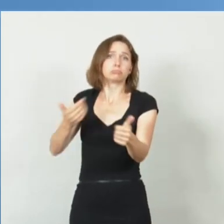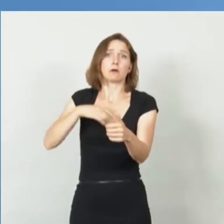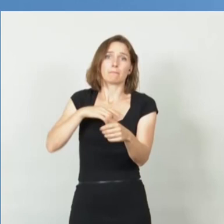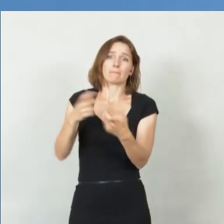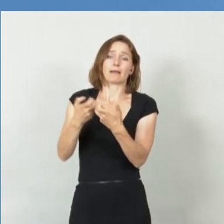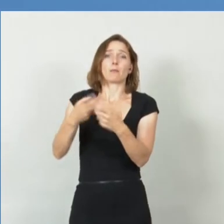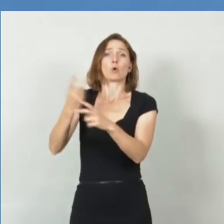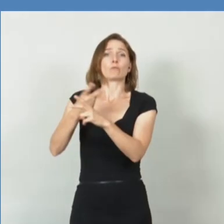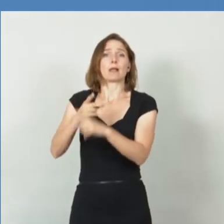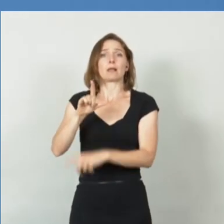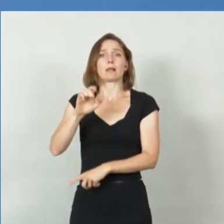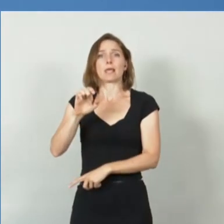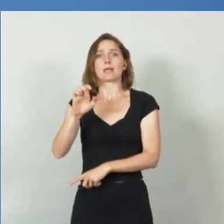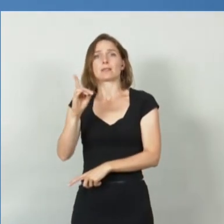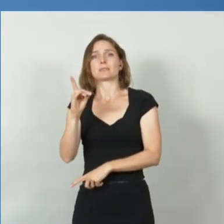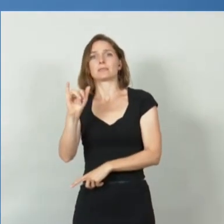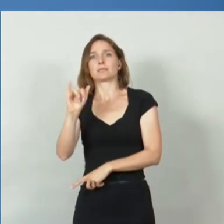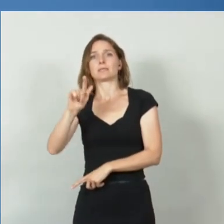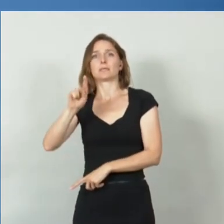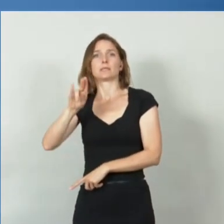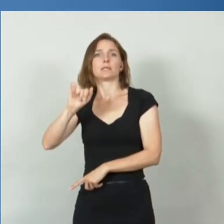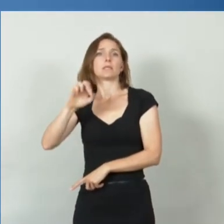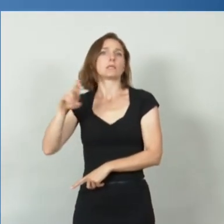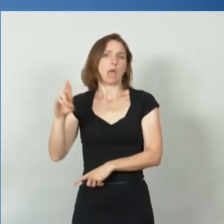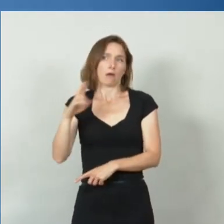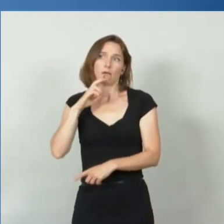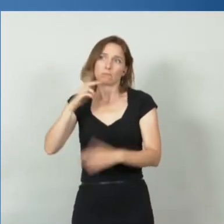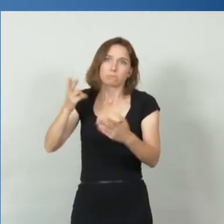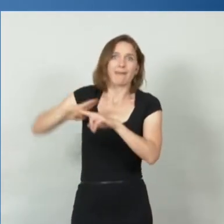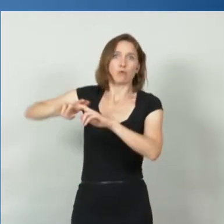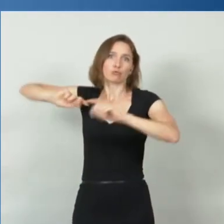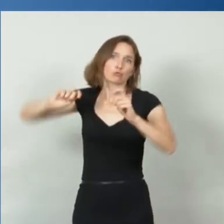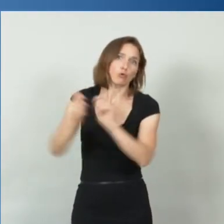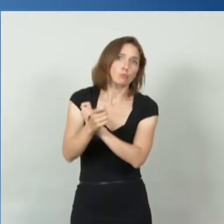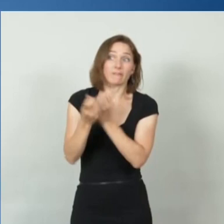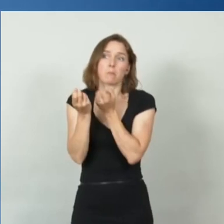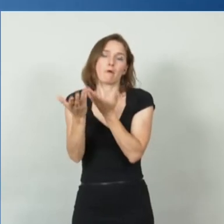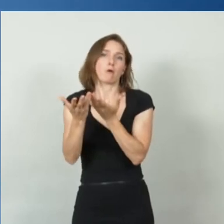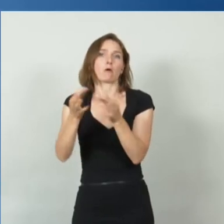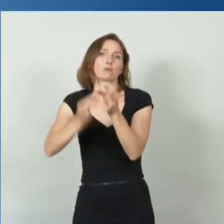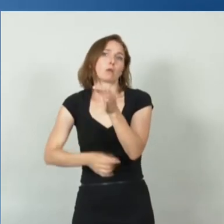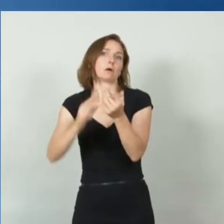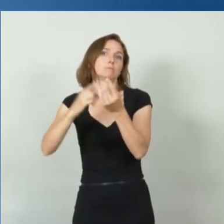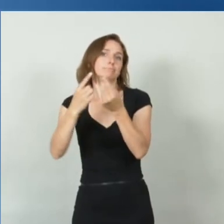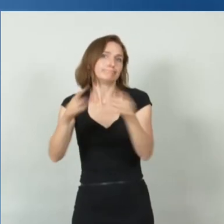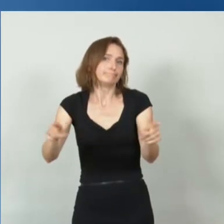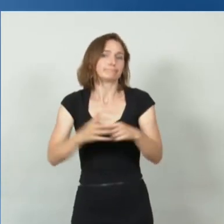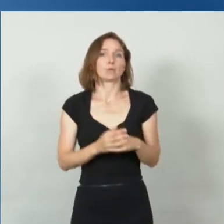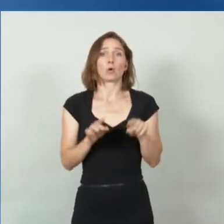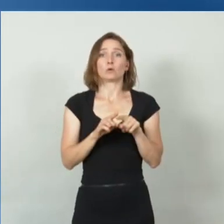transition métropolitain la rue par exemple une hausse des dépenses d'investissement de